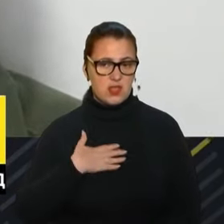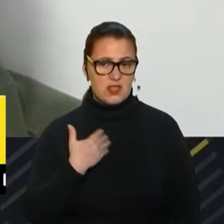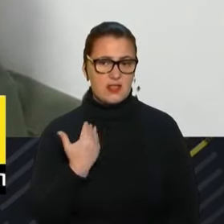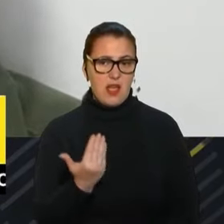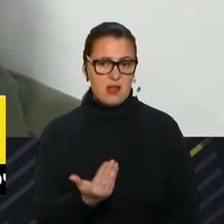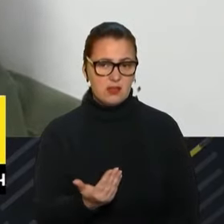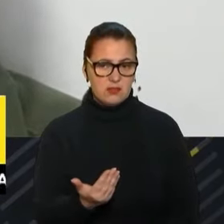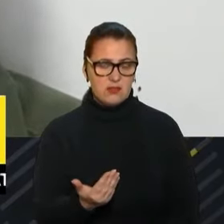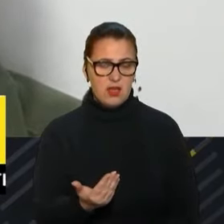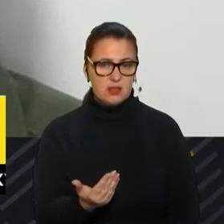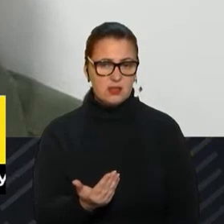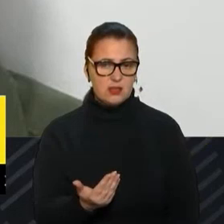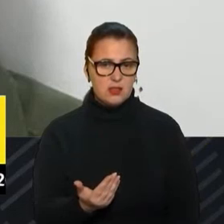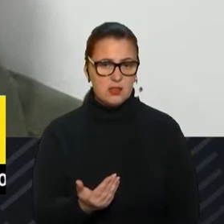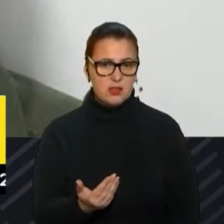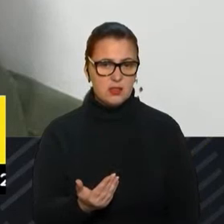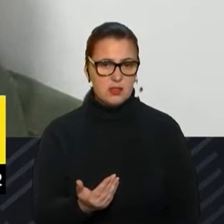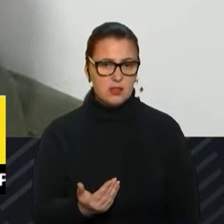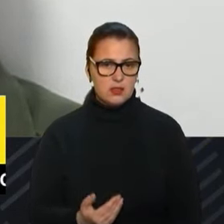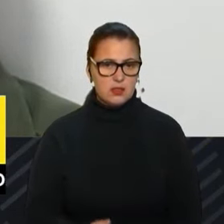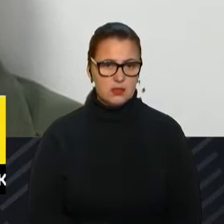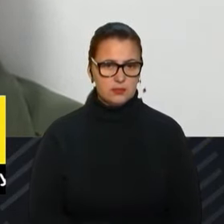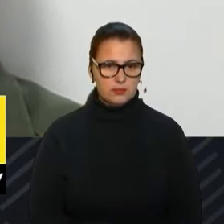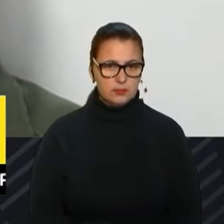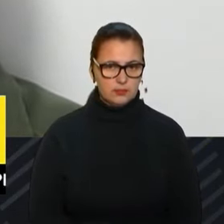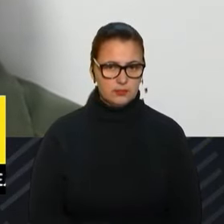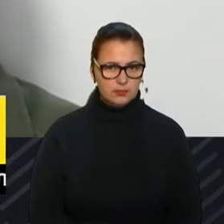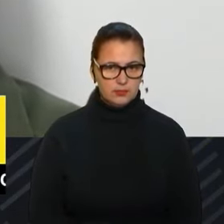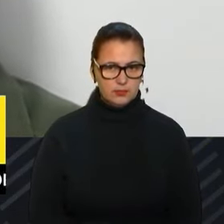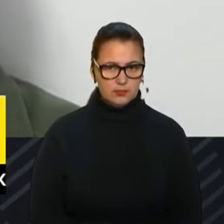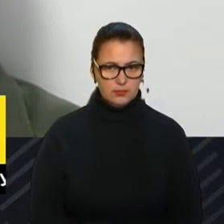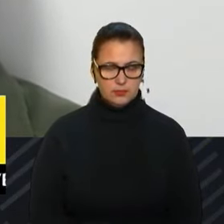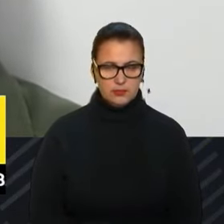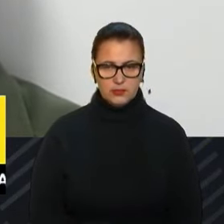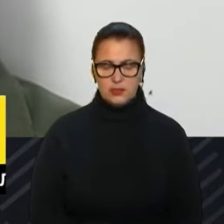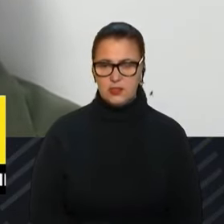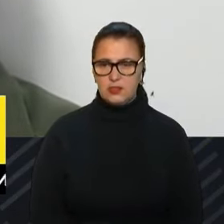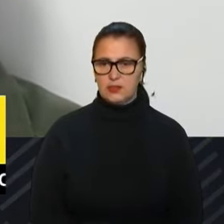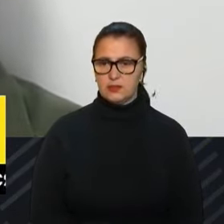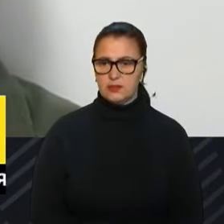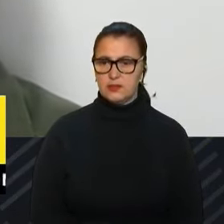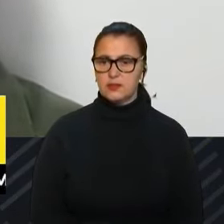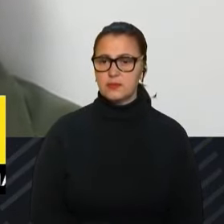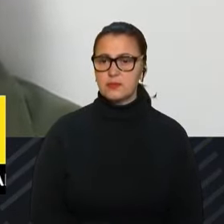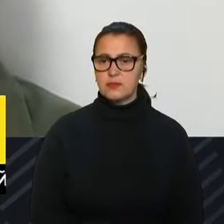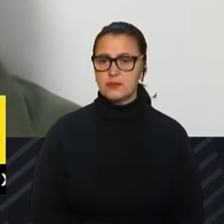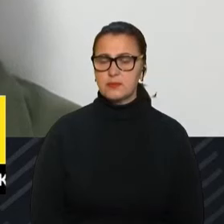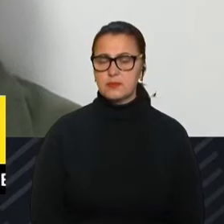Что я вам могу сказать? Союзники не получают, но основное решение все равно остается за нами.